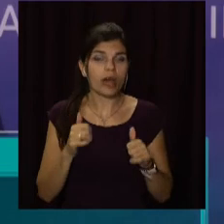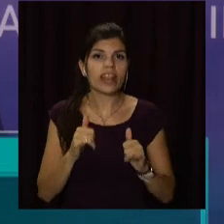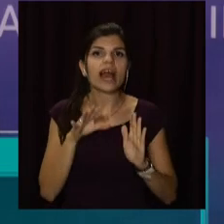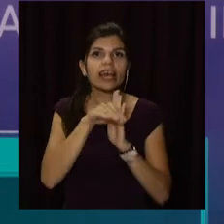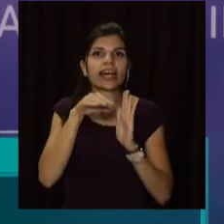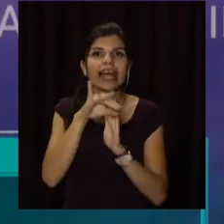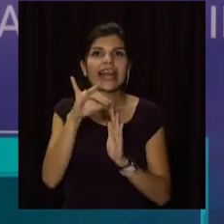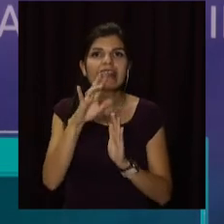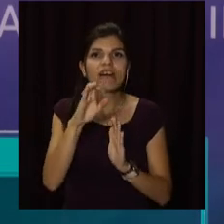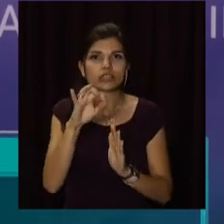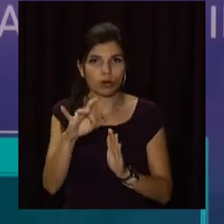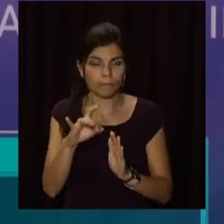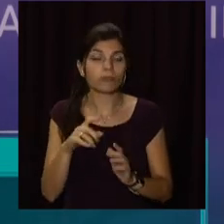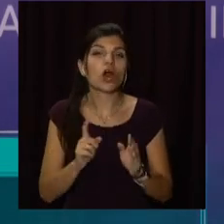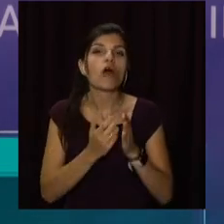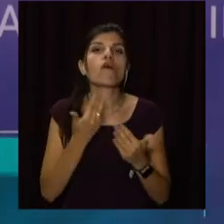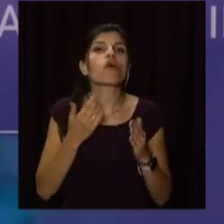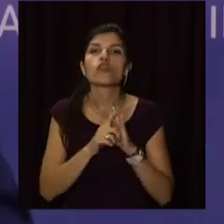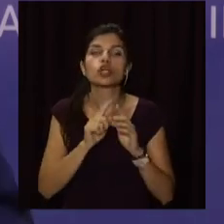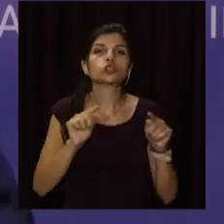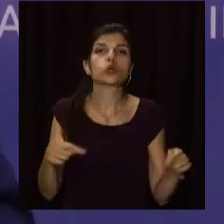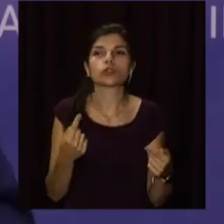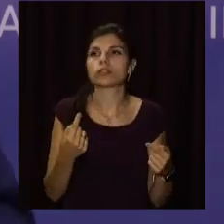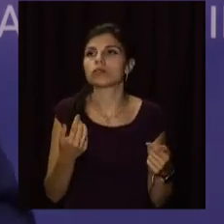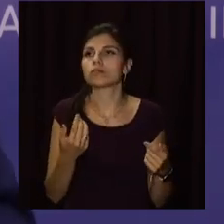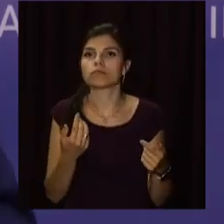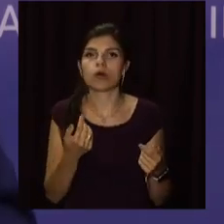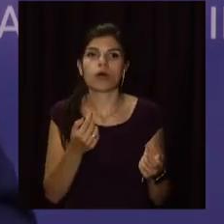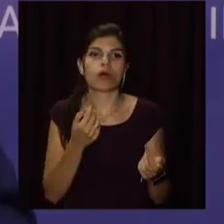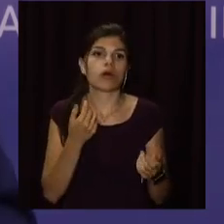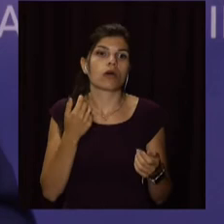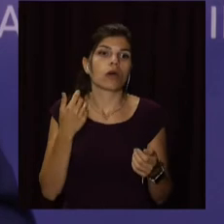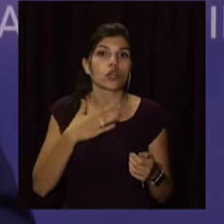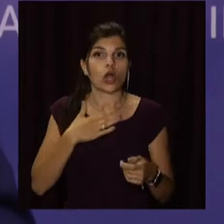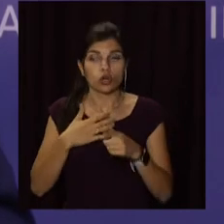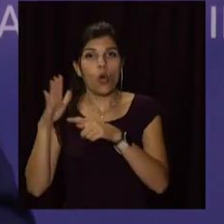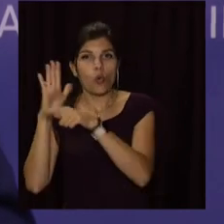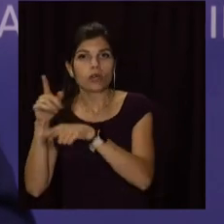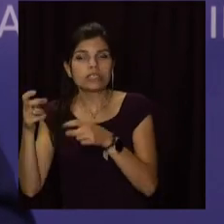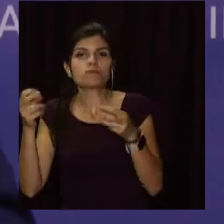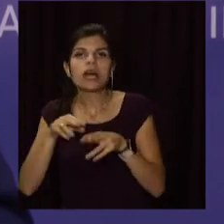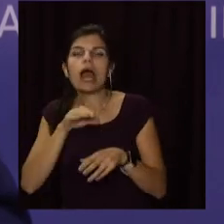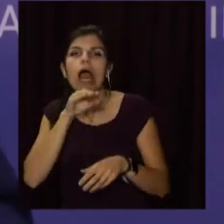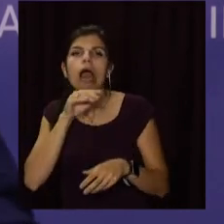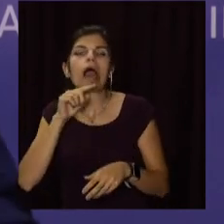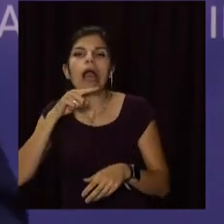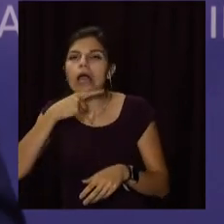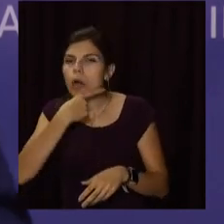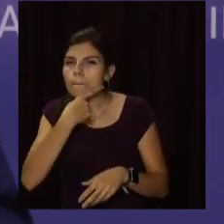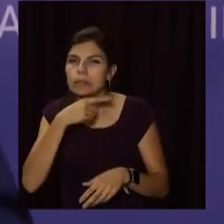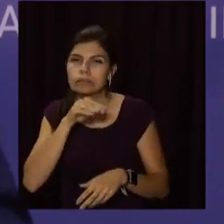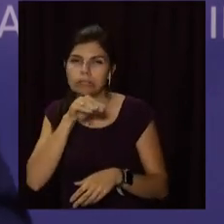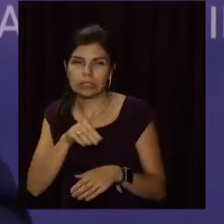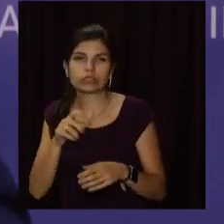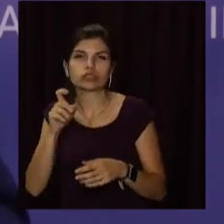інвесторів, починаючи з створення, створеної указом с нашей страны специальной экономической зоны и